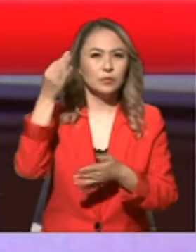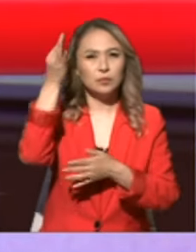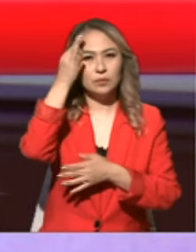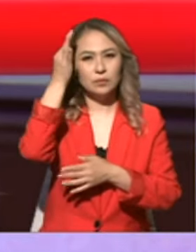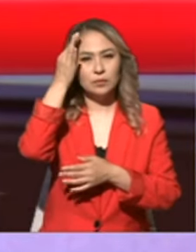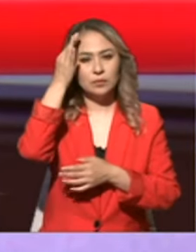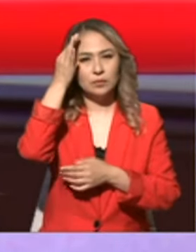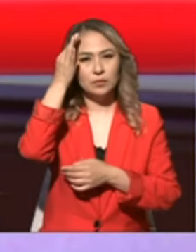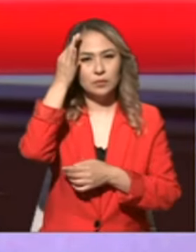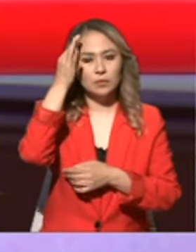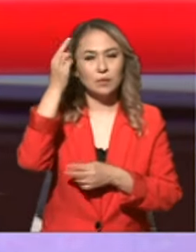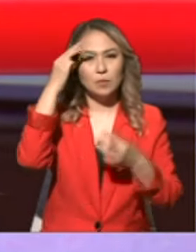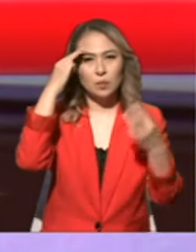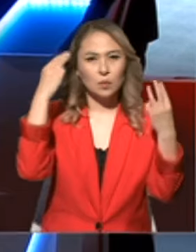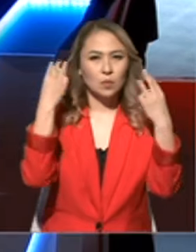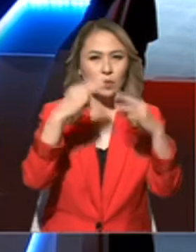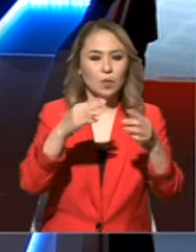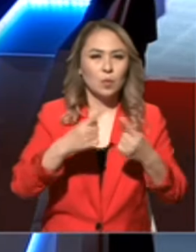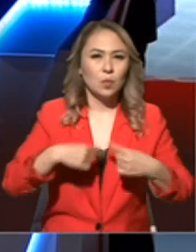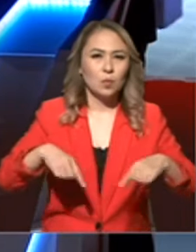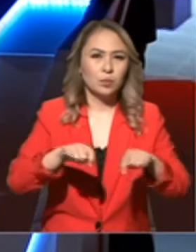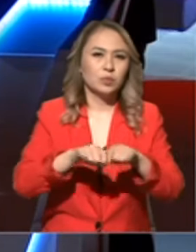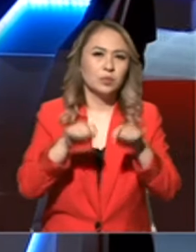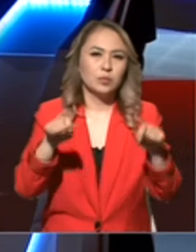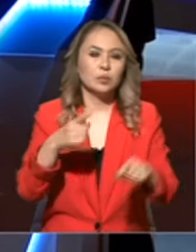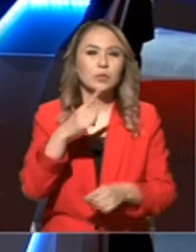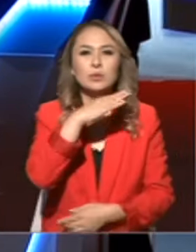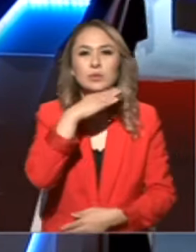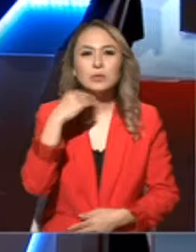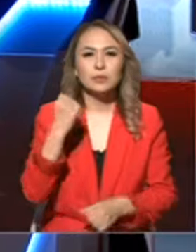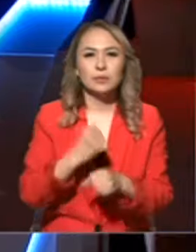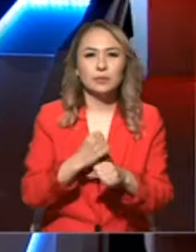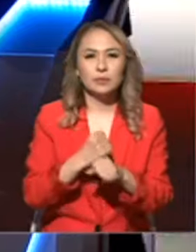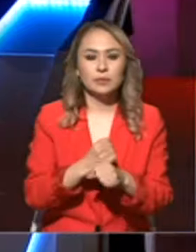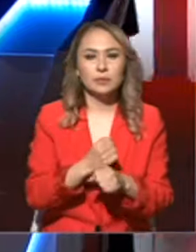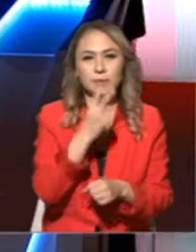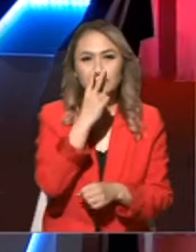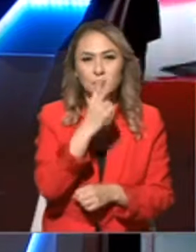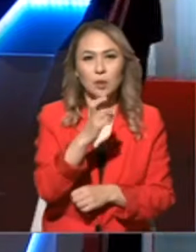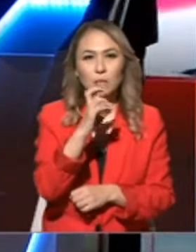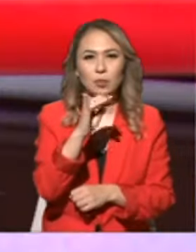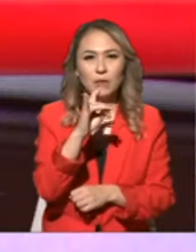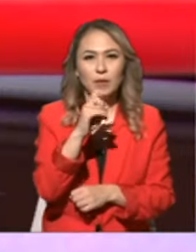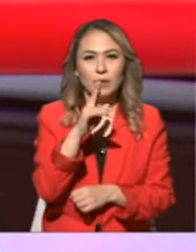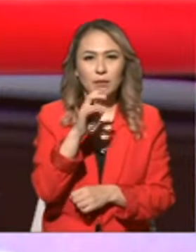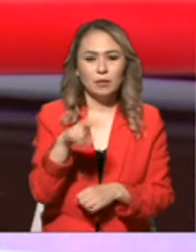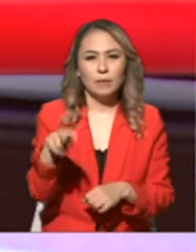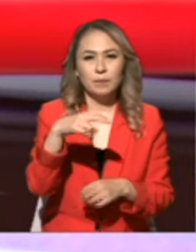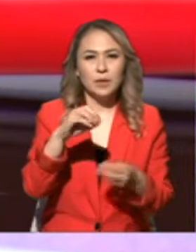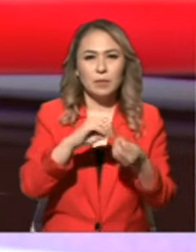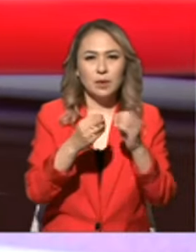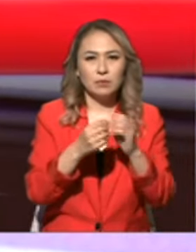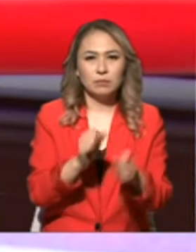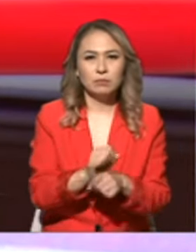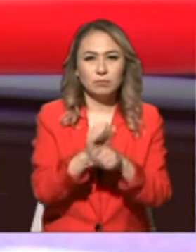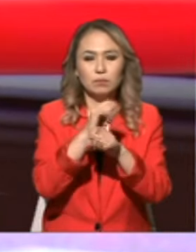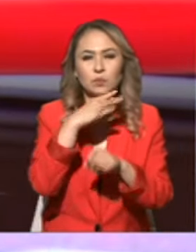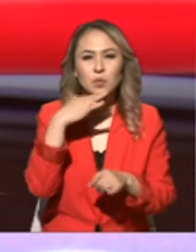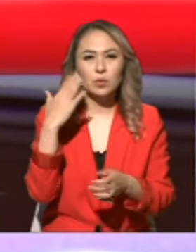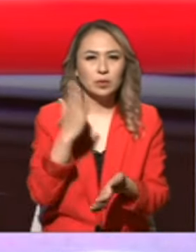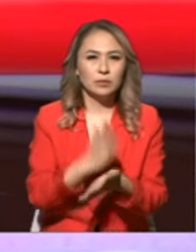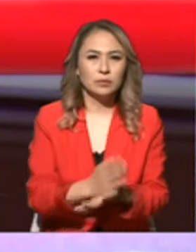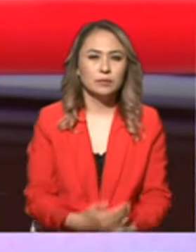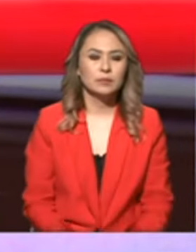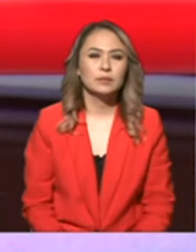бұрын тренд деді ғой, қоғамдық кеңес құру. Неге осы мысалы қоғамдық кеңесмен байқамадым? Мысалы Орахан жүр, қанша мәселені көтерді? Жоқ, сол жергілікті